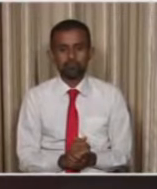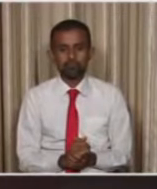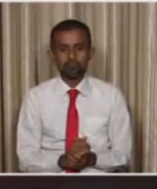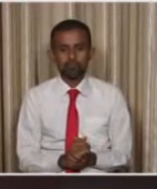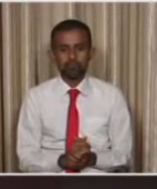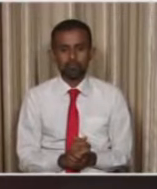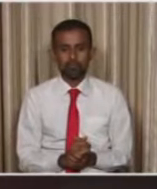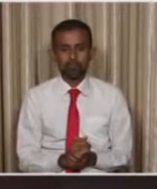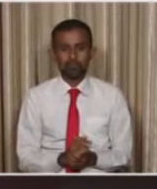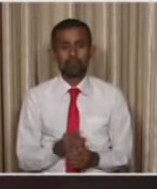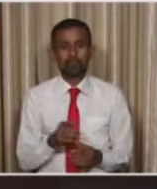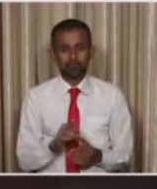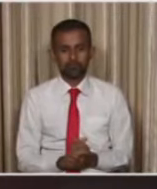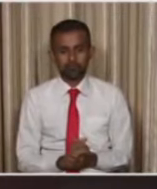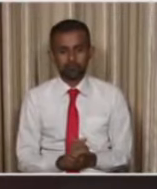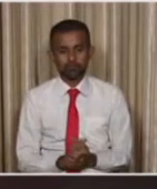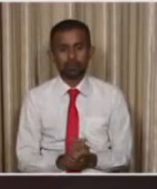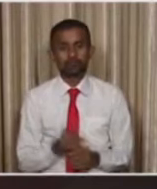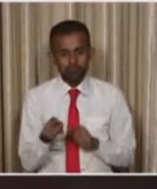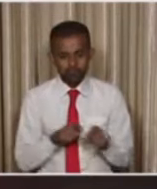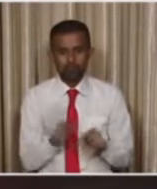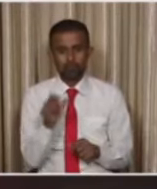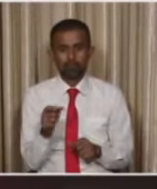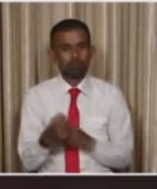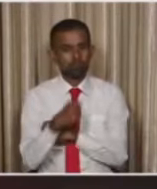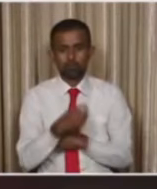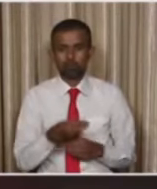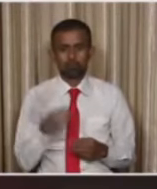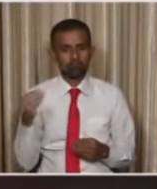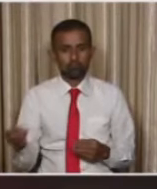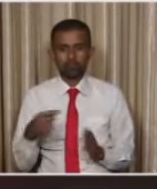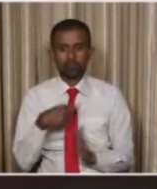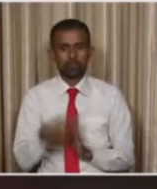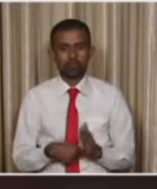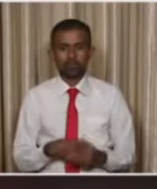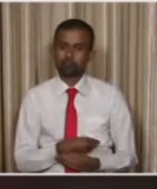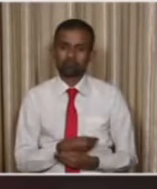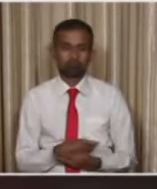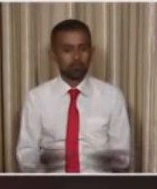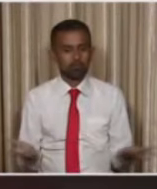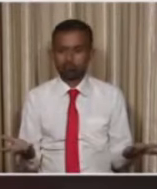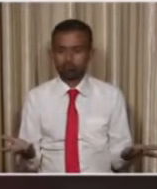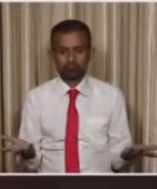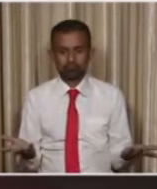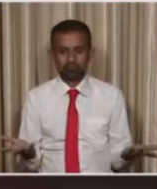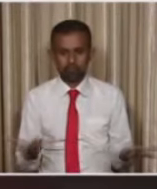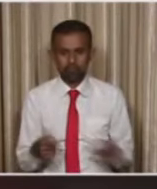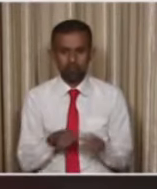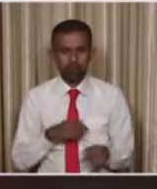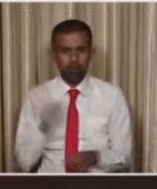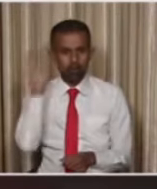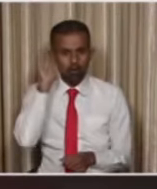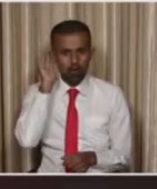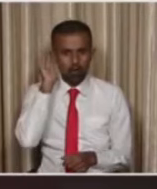මොකකරික අටවනු ති එනිසා ඒ වගේ පිරිසකට බලය ගියොත් මේ රට සිත්ත පෝච්චි ඒ වගේ අපිට ආරංචි දැන්